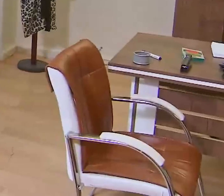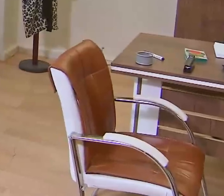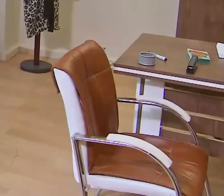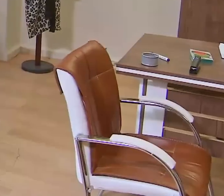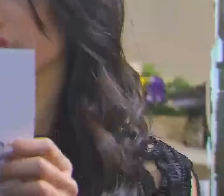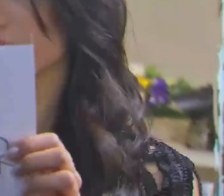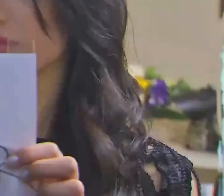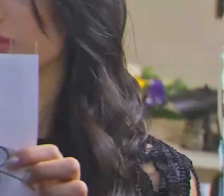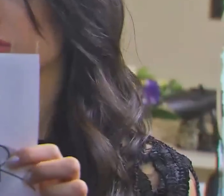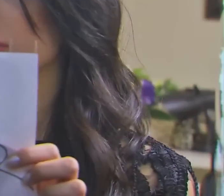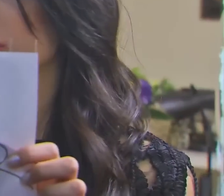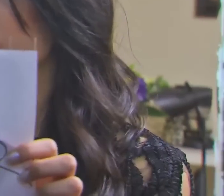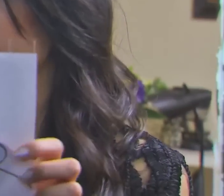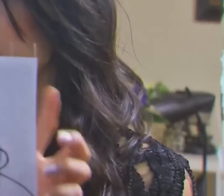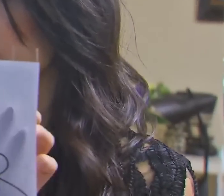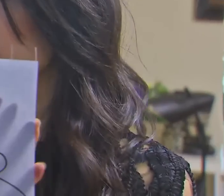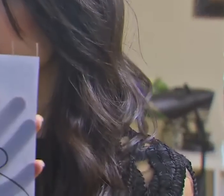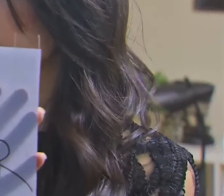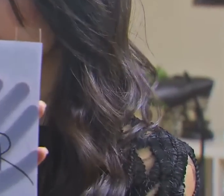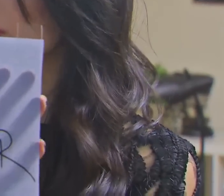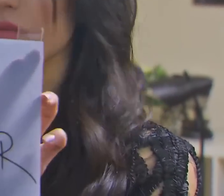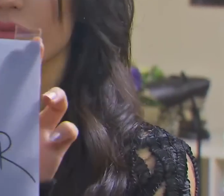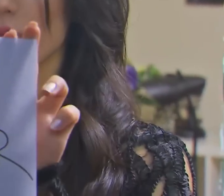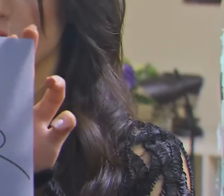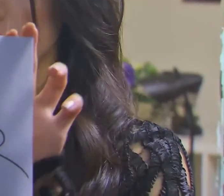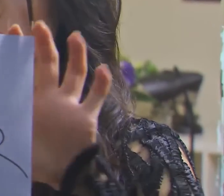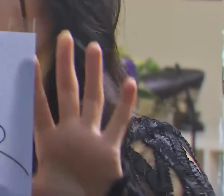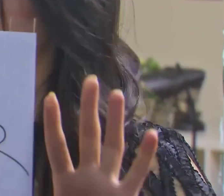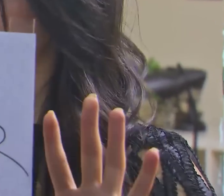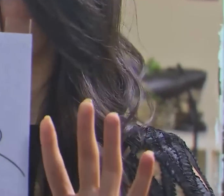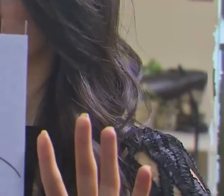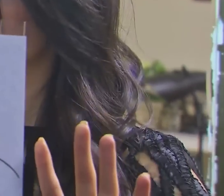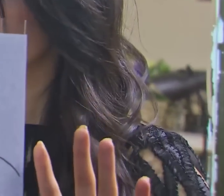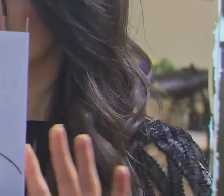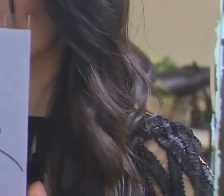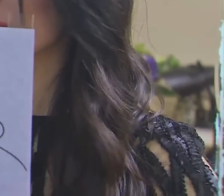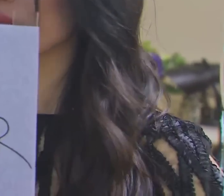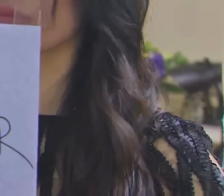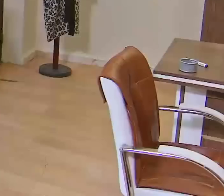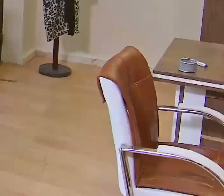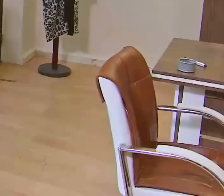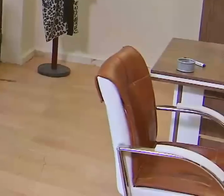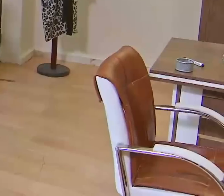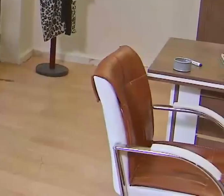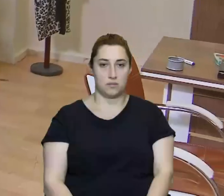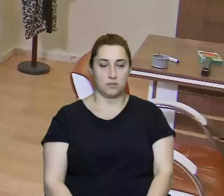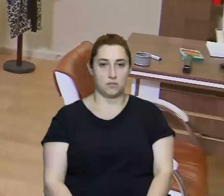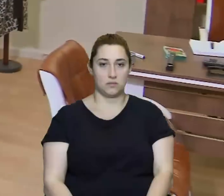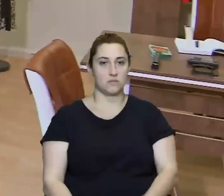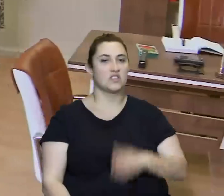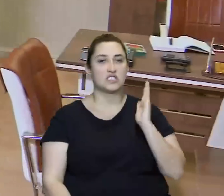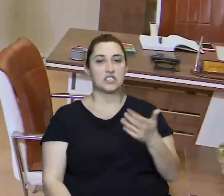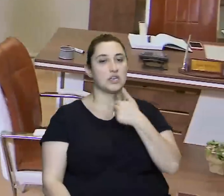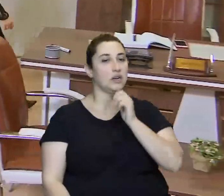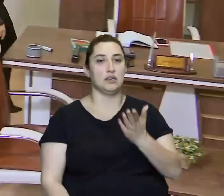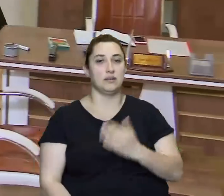Kağıdı cama yapıştırıyor. Siyah dantel detaylı bir bluz, siyah mini etek, siyah opak çoraplar ve siyah topuklularla. Ah